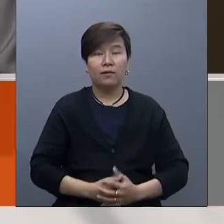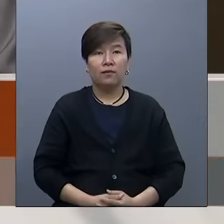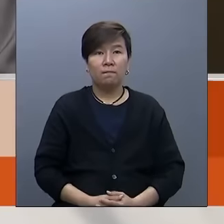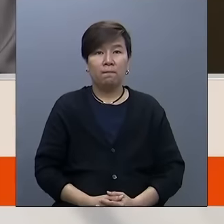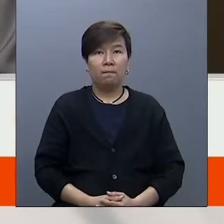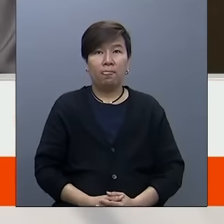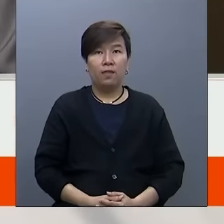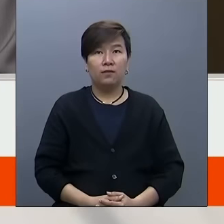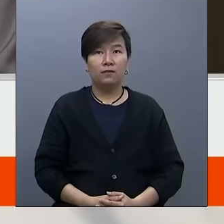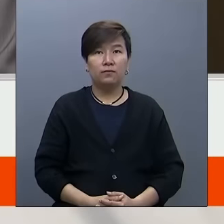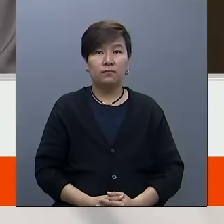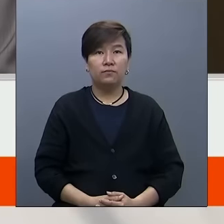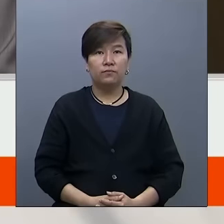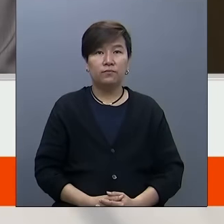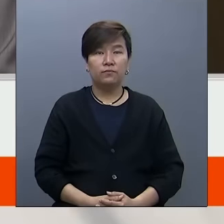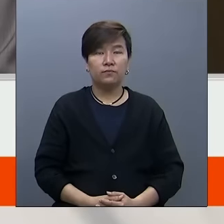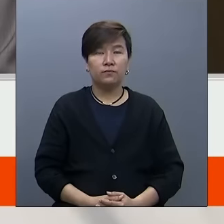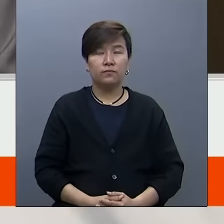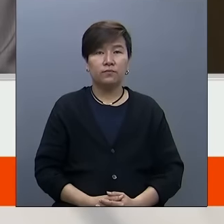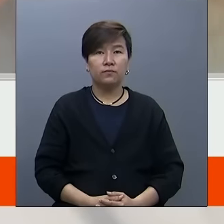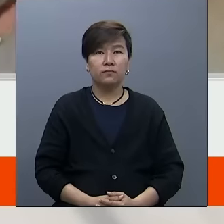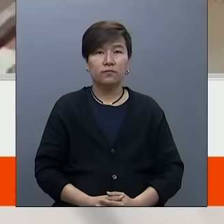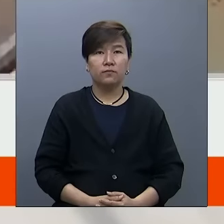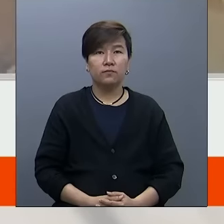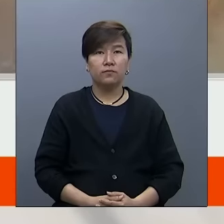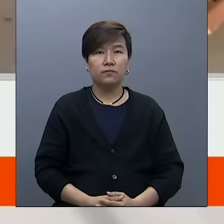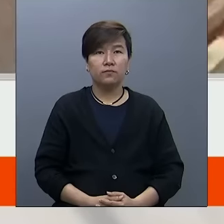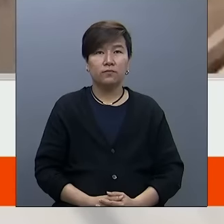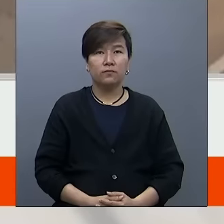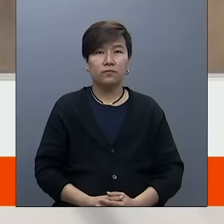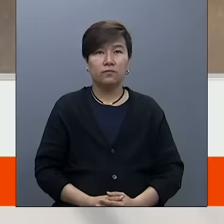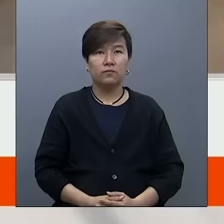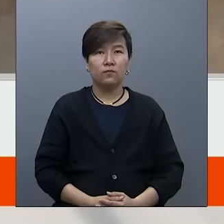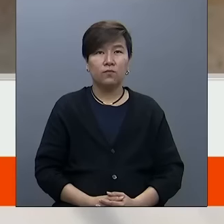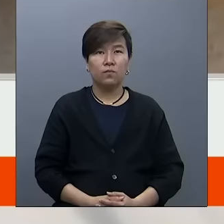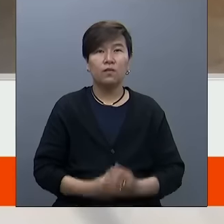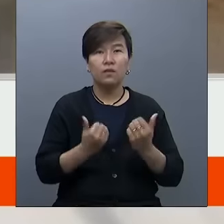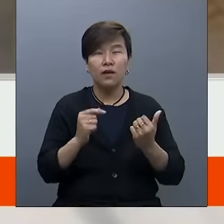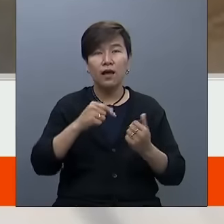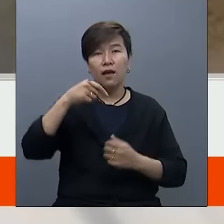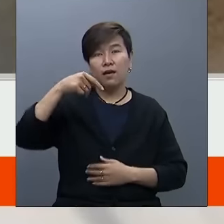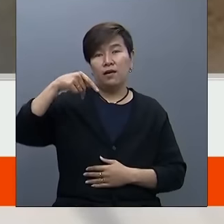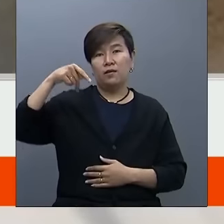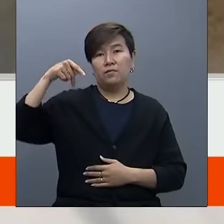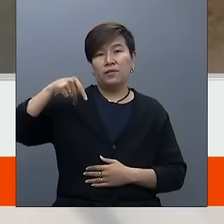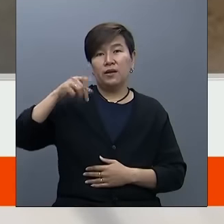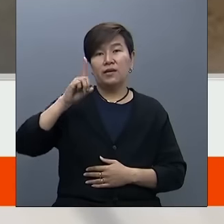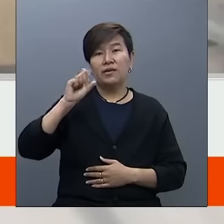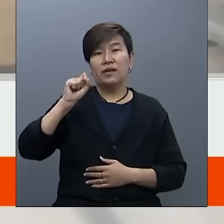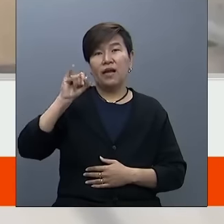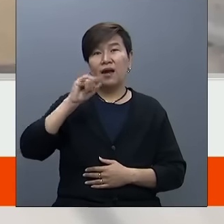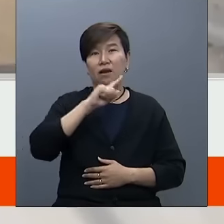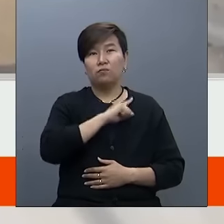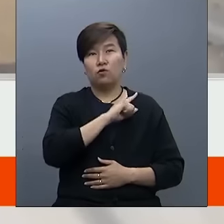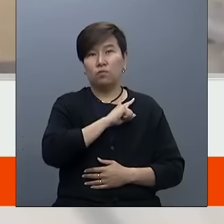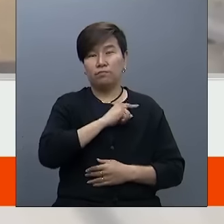ครับคืออย่างนี้ครับต้องเรียนอย่างนี้ก่อนว่าเรื่องนี้เดิมทีเนี่ยกรมสอบสวนคดีพิเศษรับเป็นคดีพิเศษแล้วเมื่อเป็นคดี